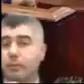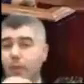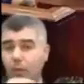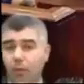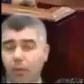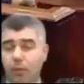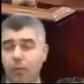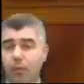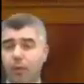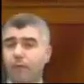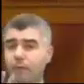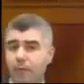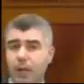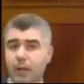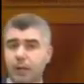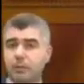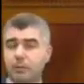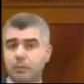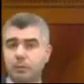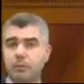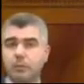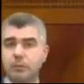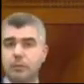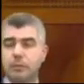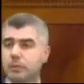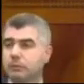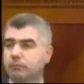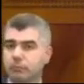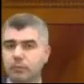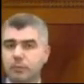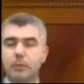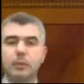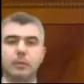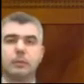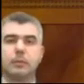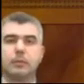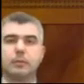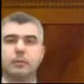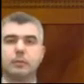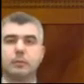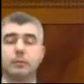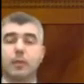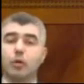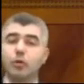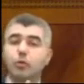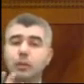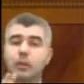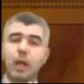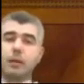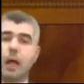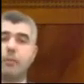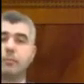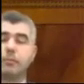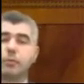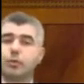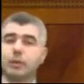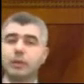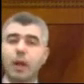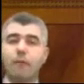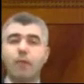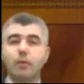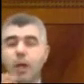وأقولها هنا بأن هذا الموقف ليس في عداء لأي شخص، هذا الأمر